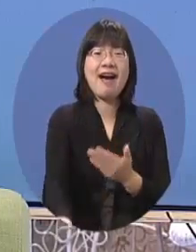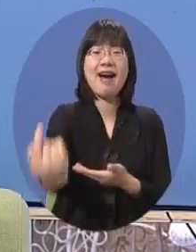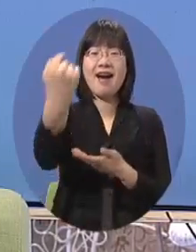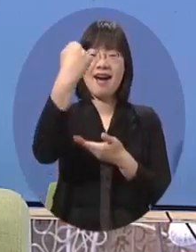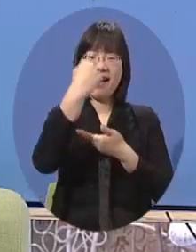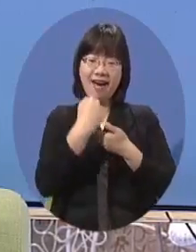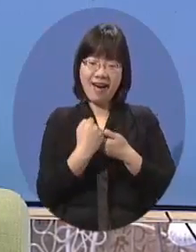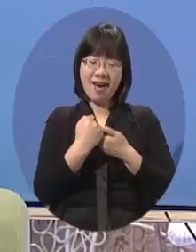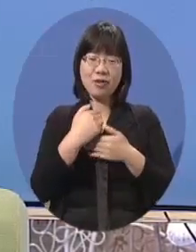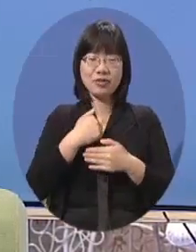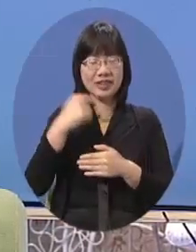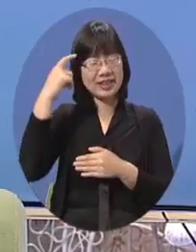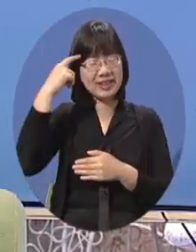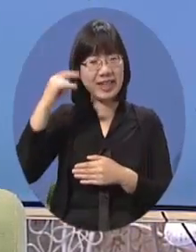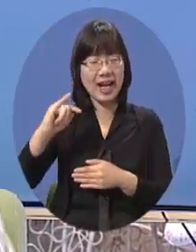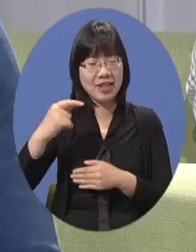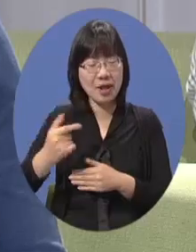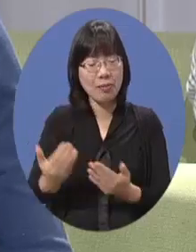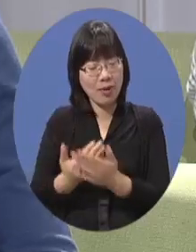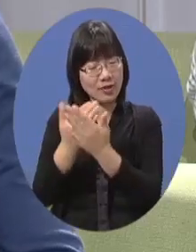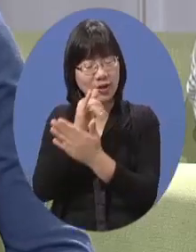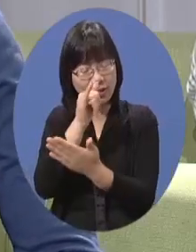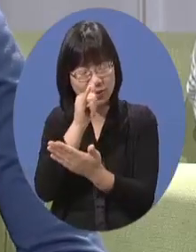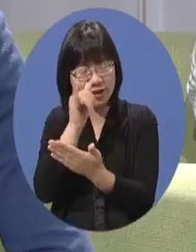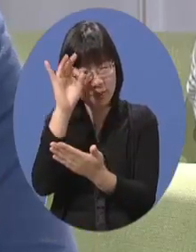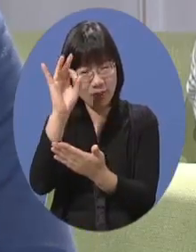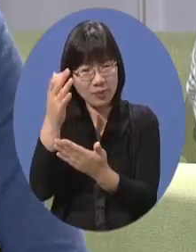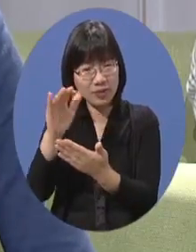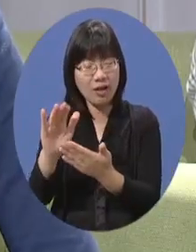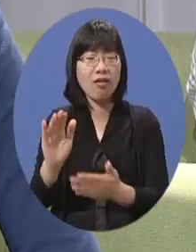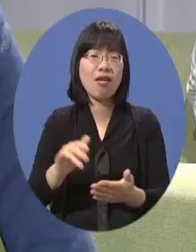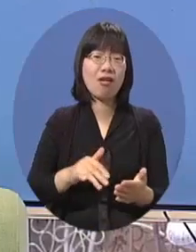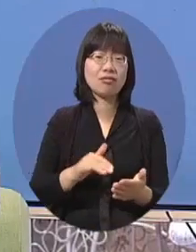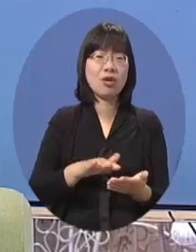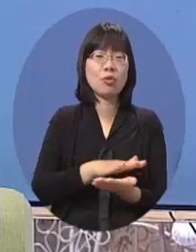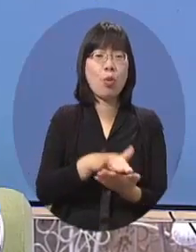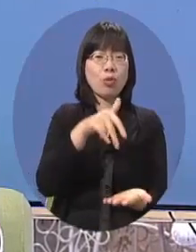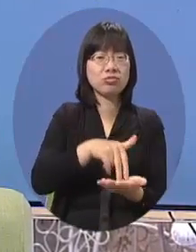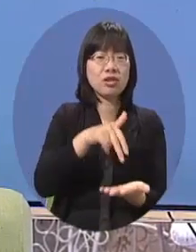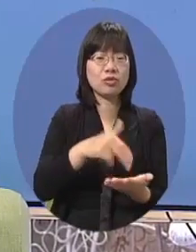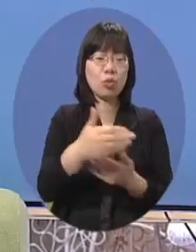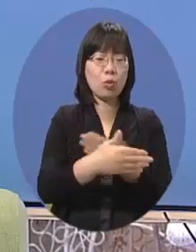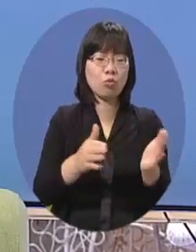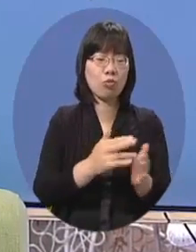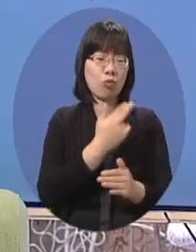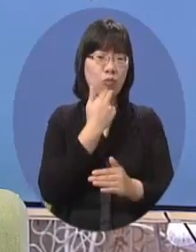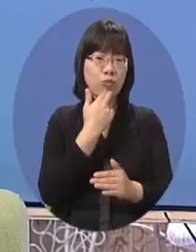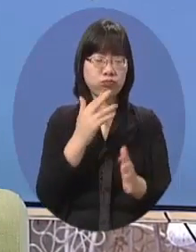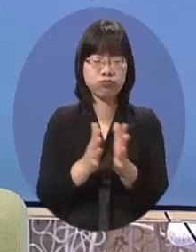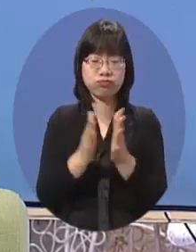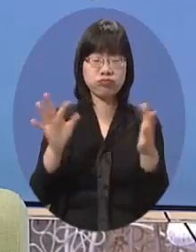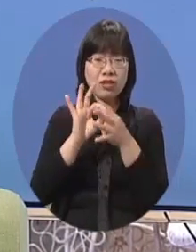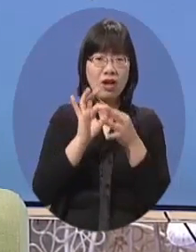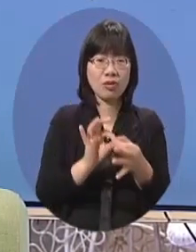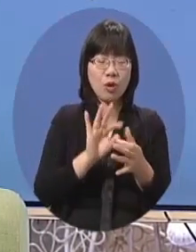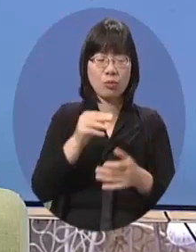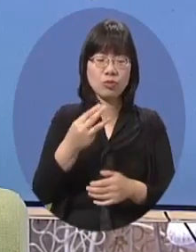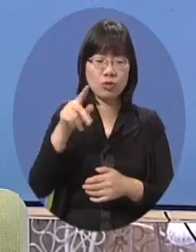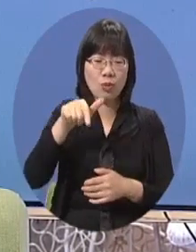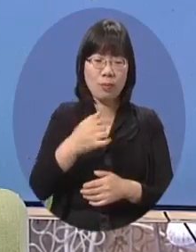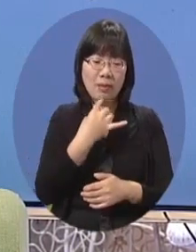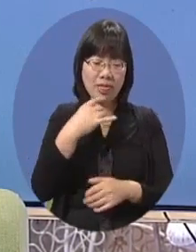안기면서 아 우리가 뇌가 잘 발달하고 있구나 이래야 되는데 뛸 공간도 없고 가려면 딱 붙어 있으니까 아파트에서 계속 이렇게 블럭만